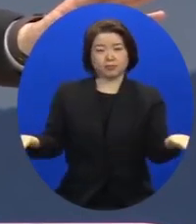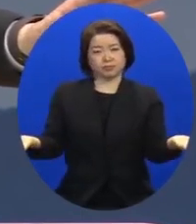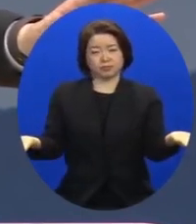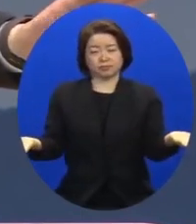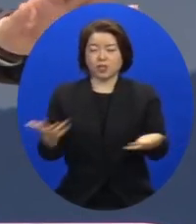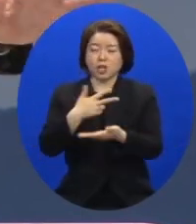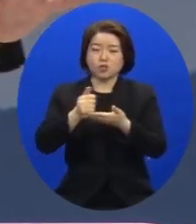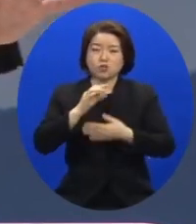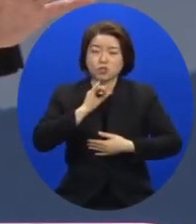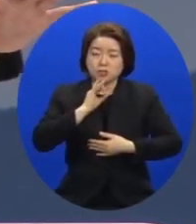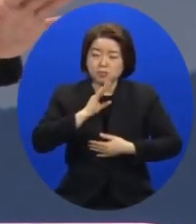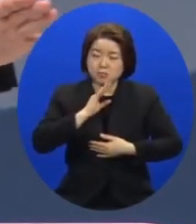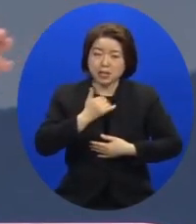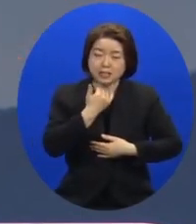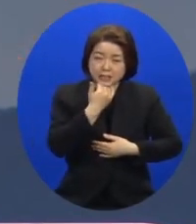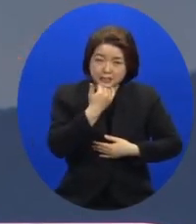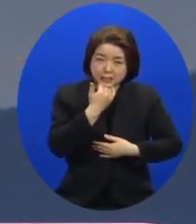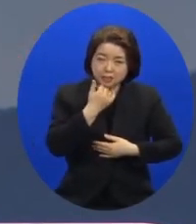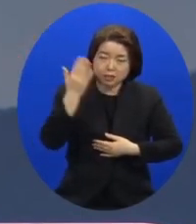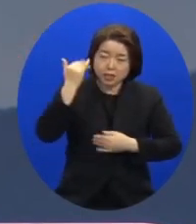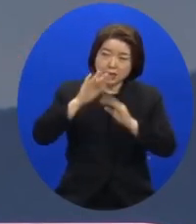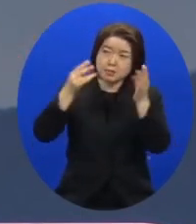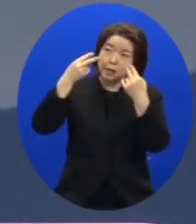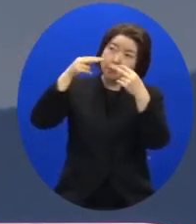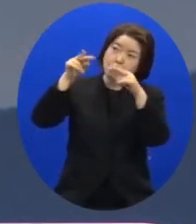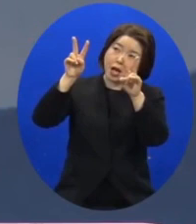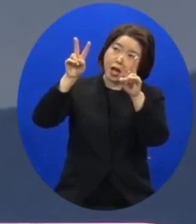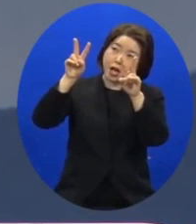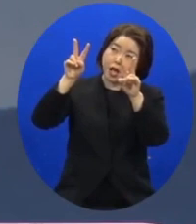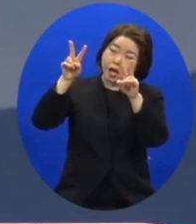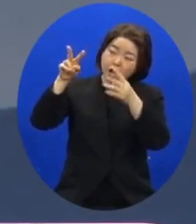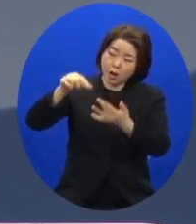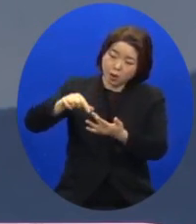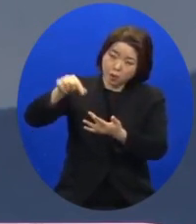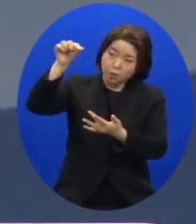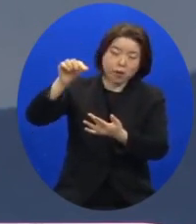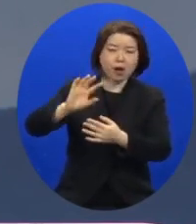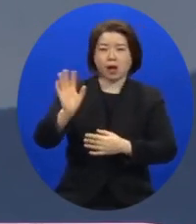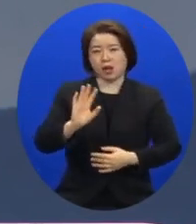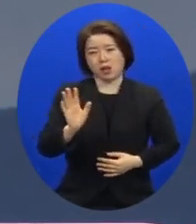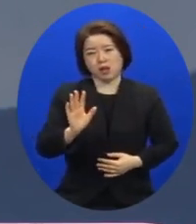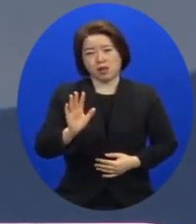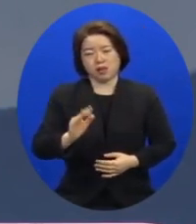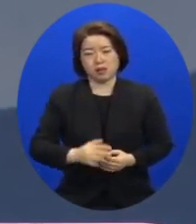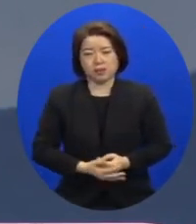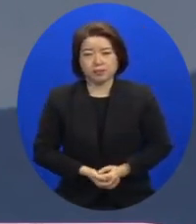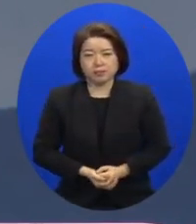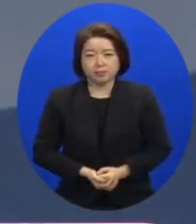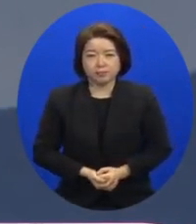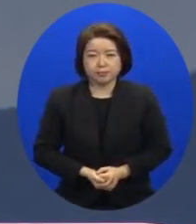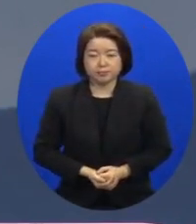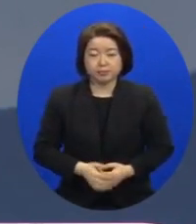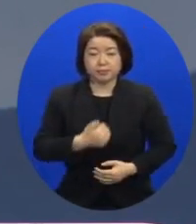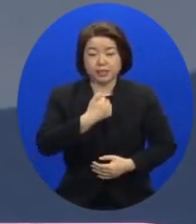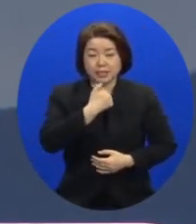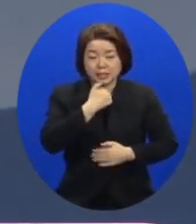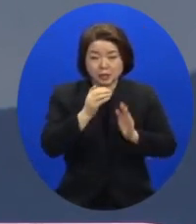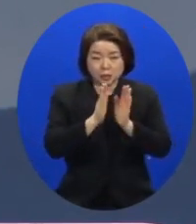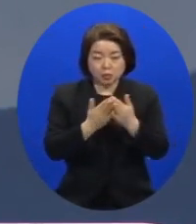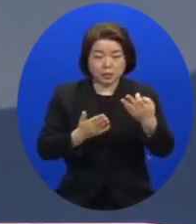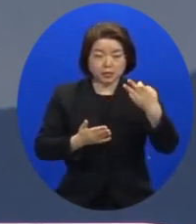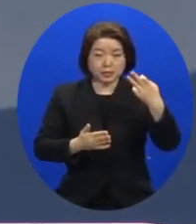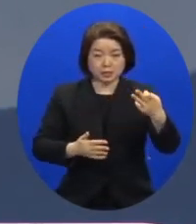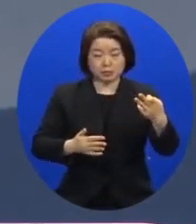거야 하늘만 쳐다보고 있다가 들림 받는거 아닙니다 로마서 13장